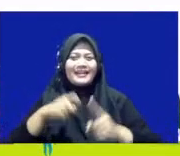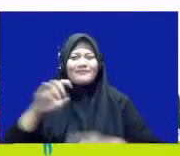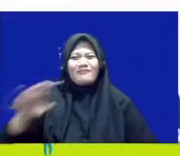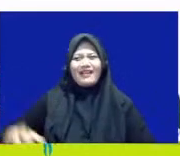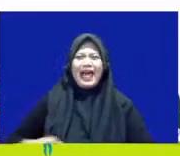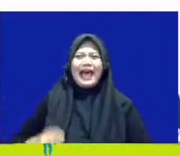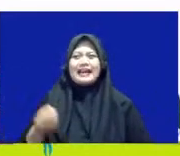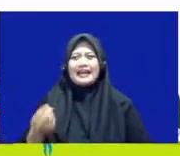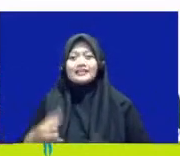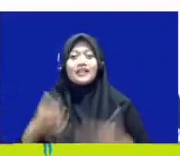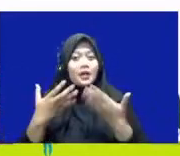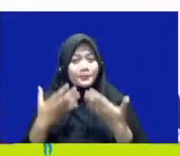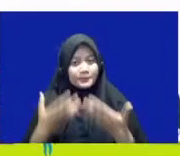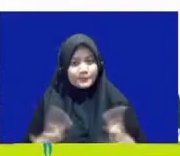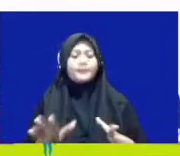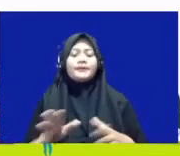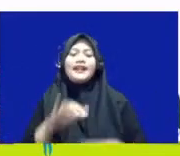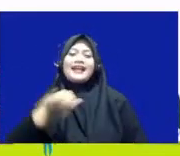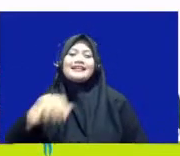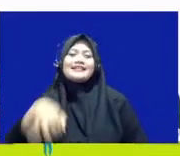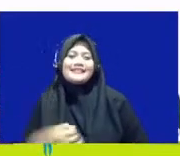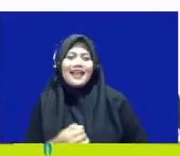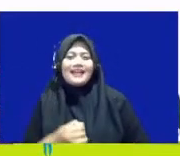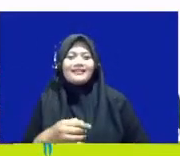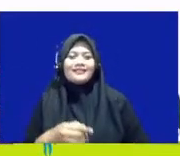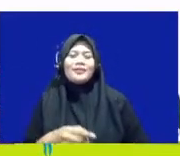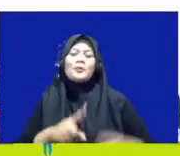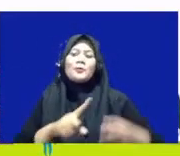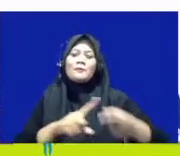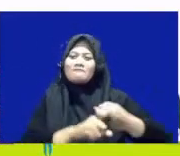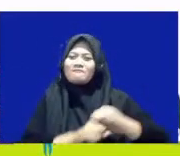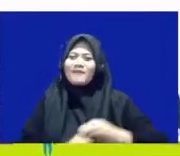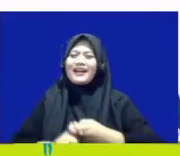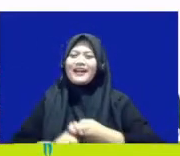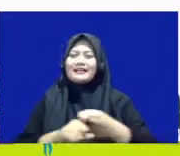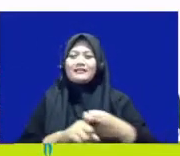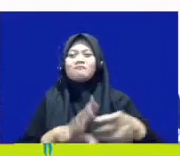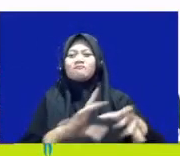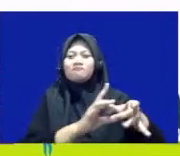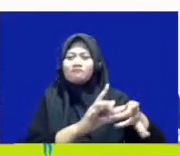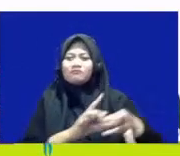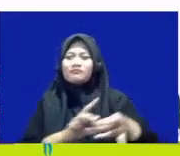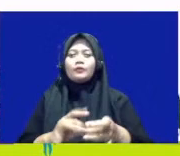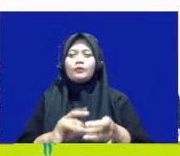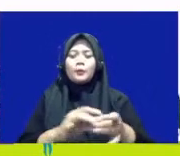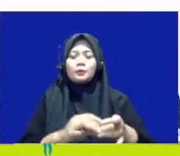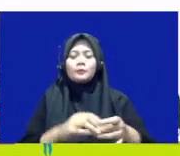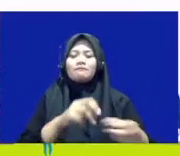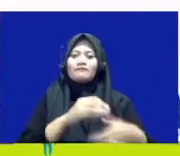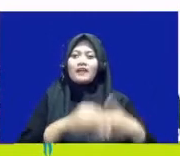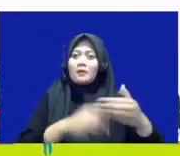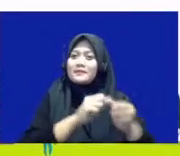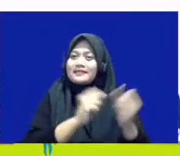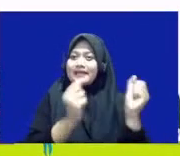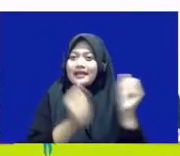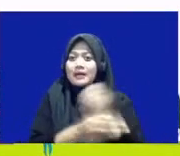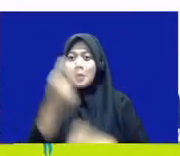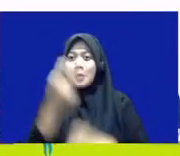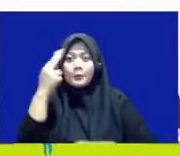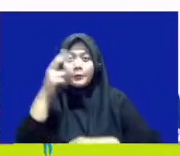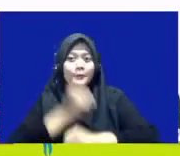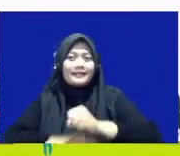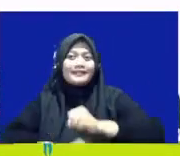telah juga menjadi partner kami mulai saat ini untuk kegiatan penanggulangan bencana, baik itu untuk